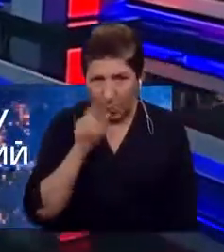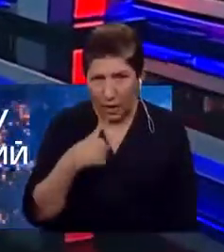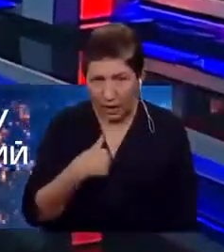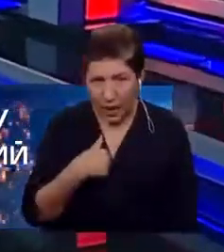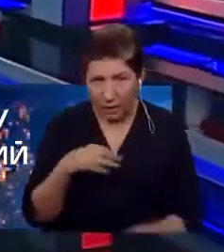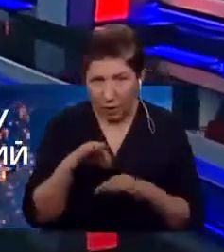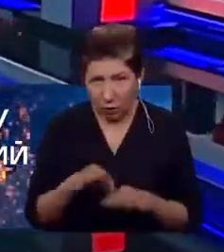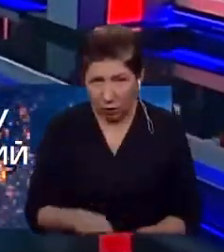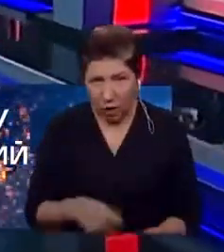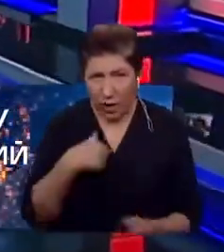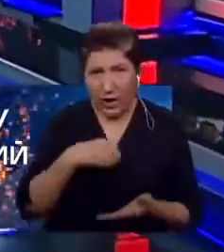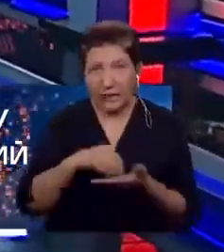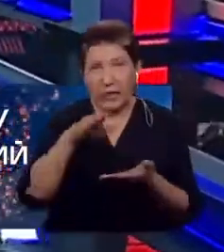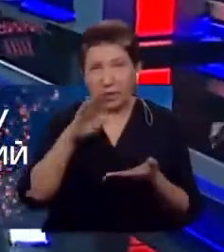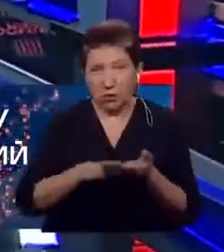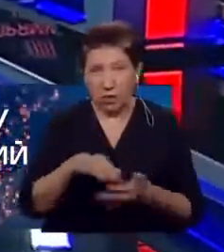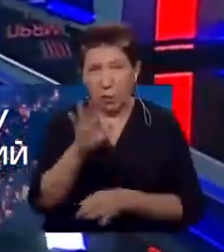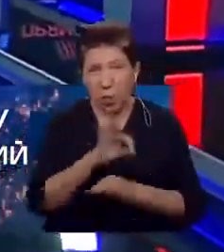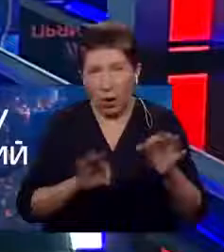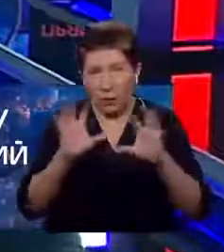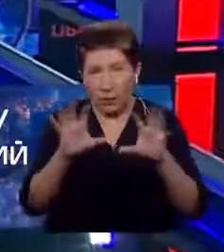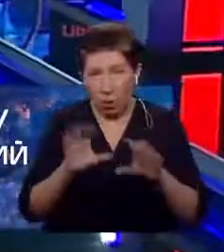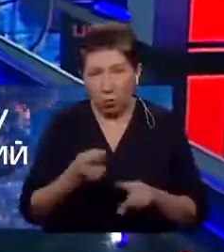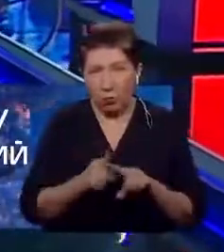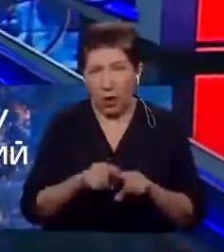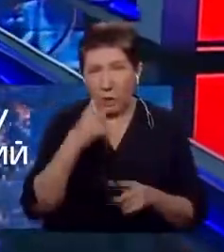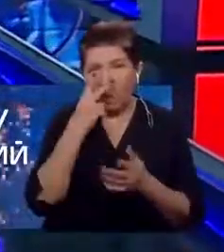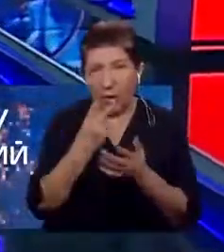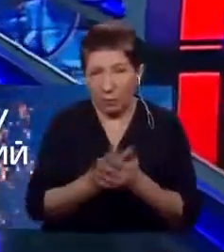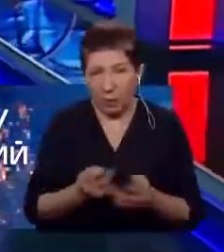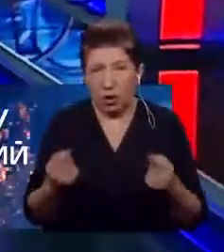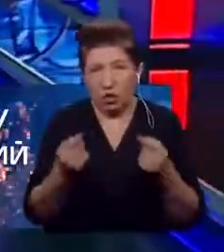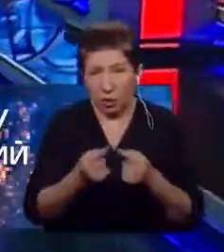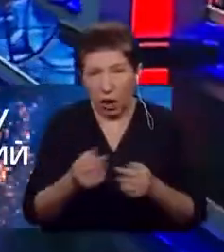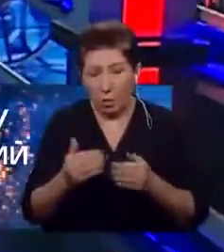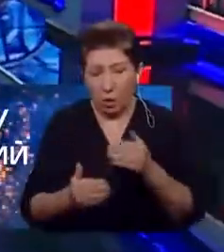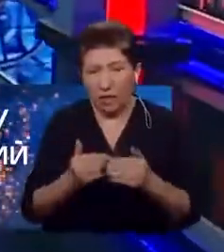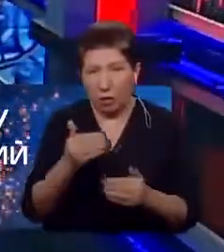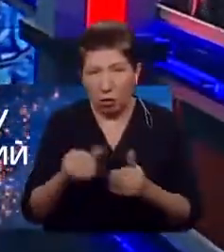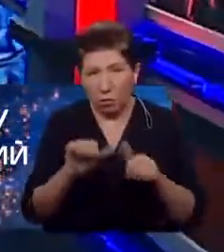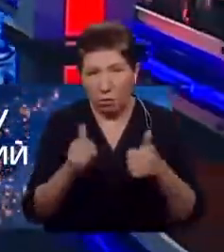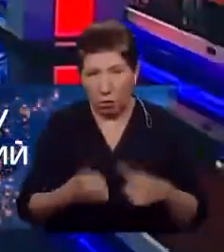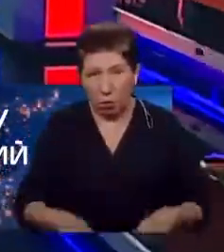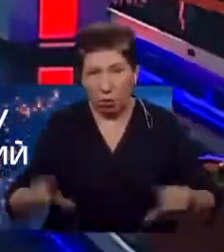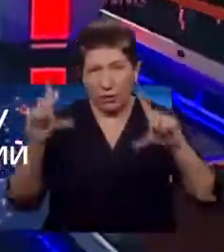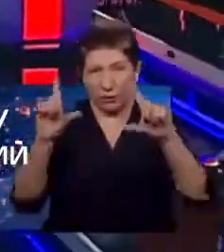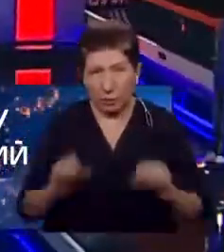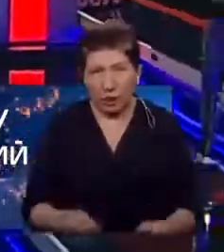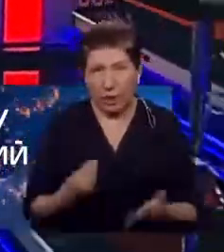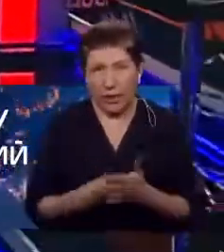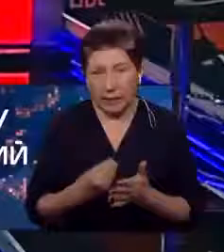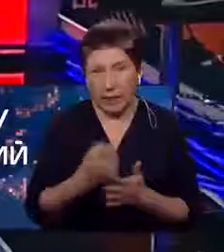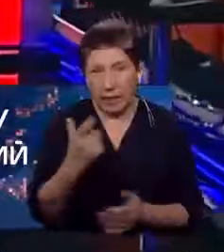зареєстрував проєкт закону, так, в якому передбачена чітка, послідовна формула зменшення ціни на